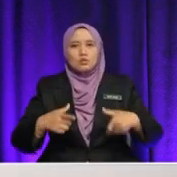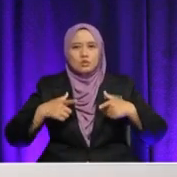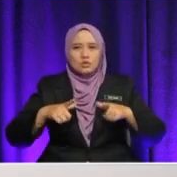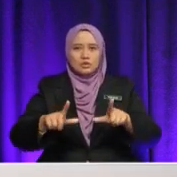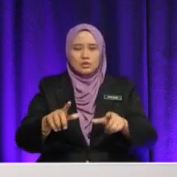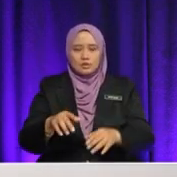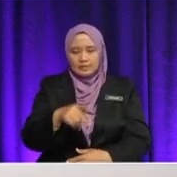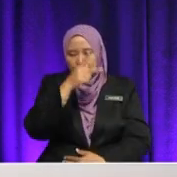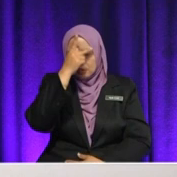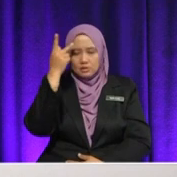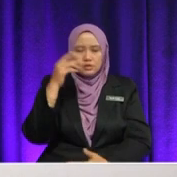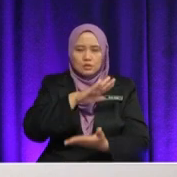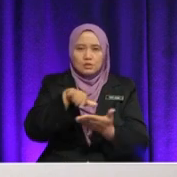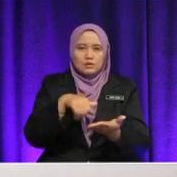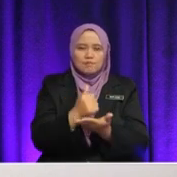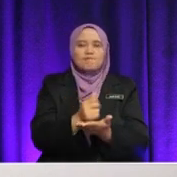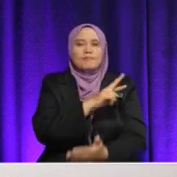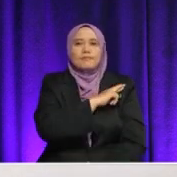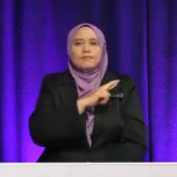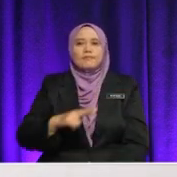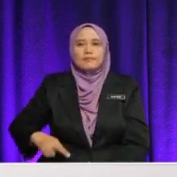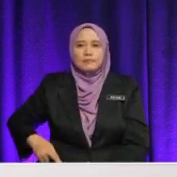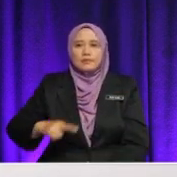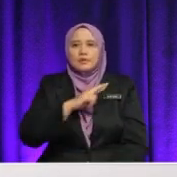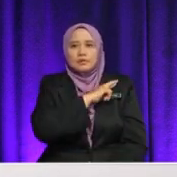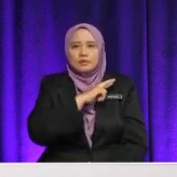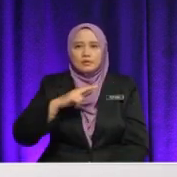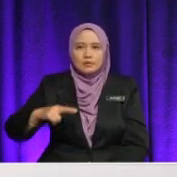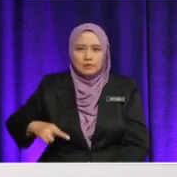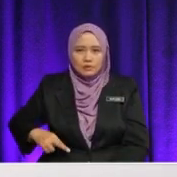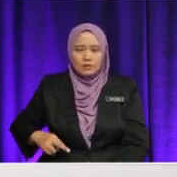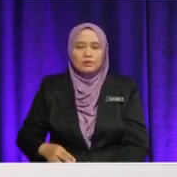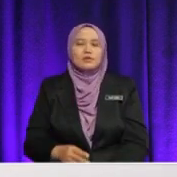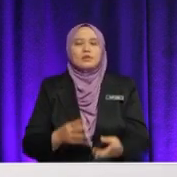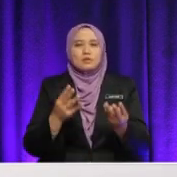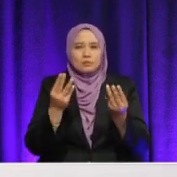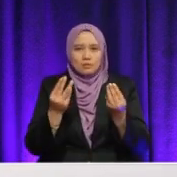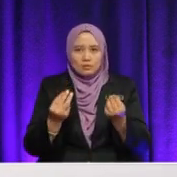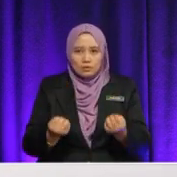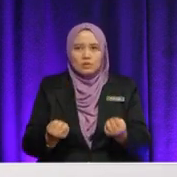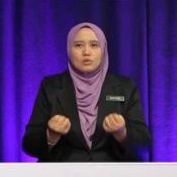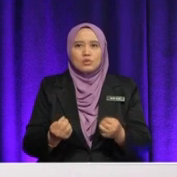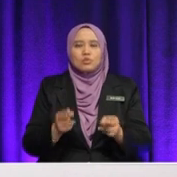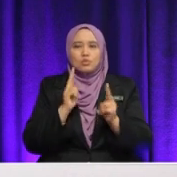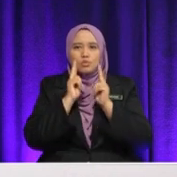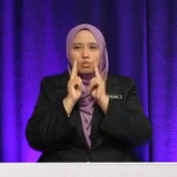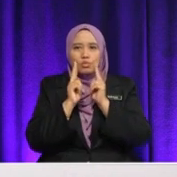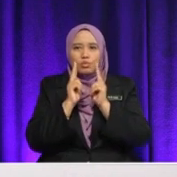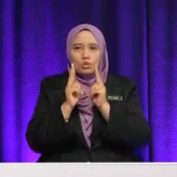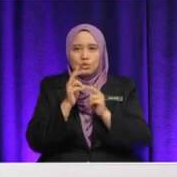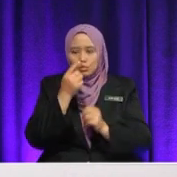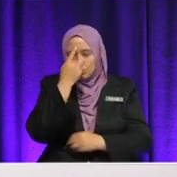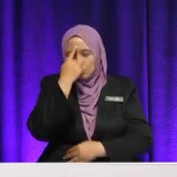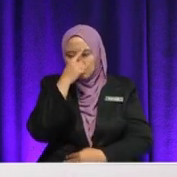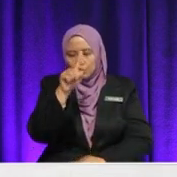penilaian bagi memilih anggota Majelis pendangan persekutuan ini anggota yang dipilih dalam periode akhir kita sebut